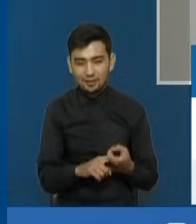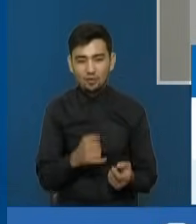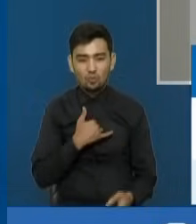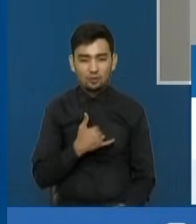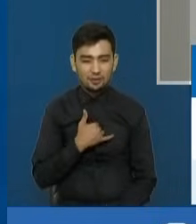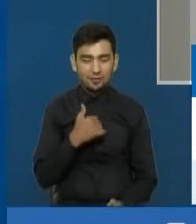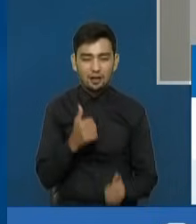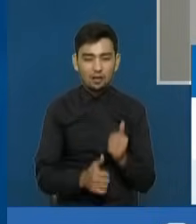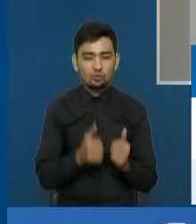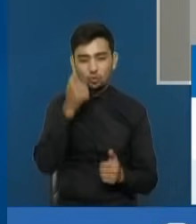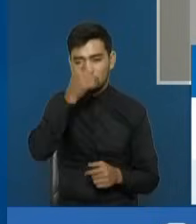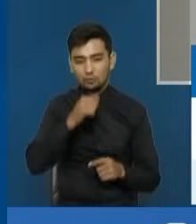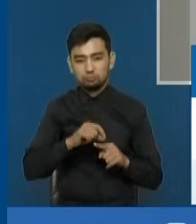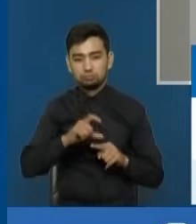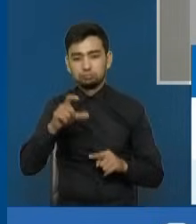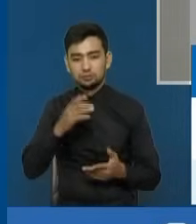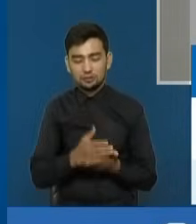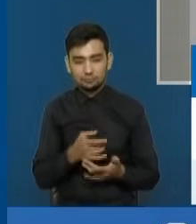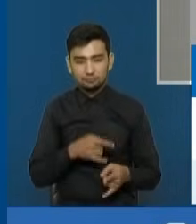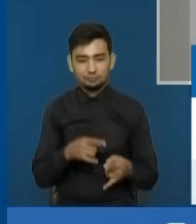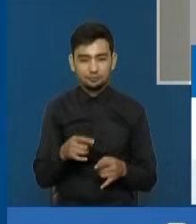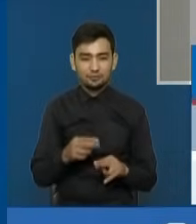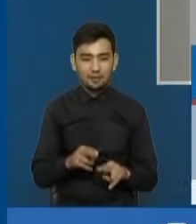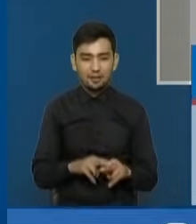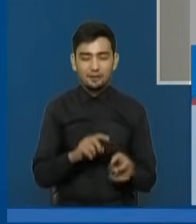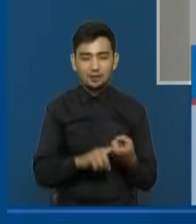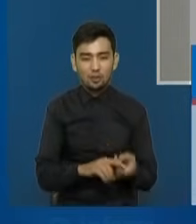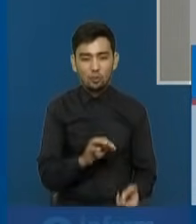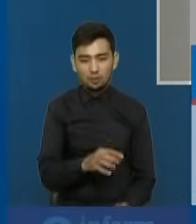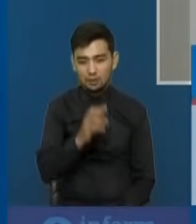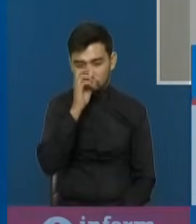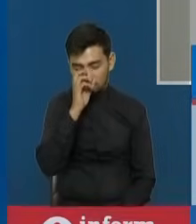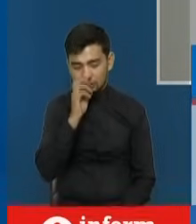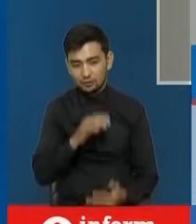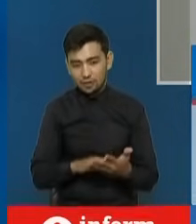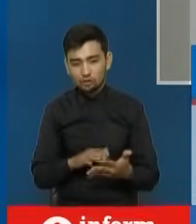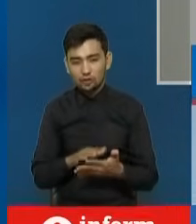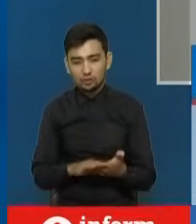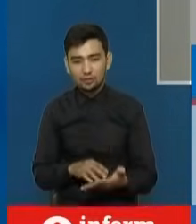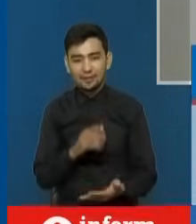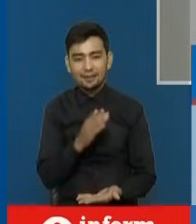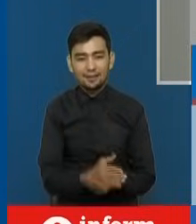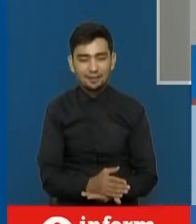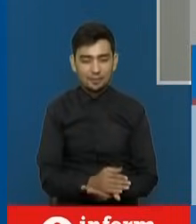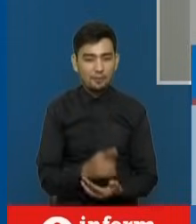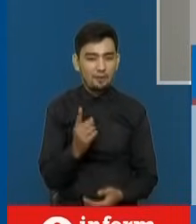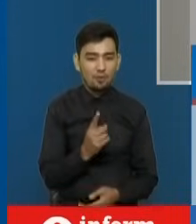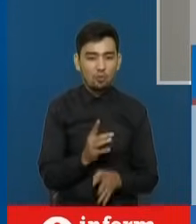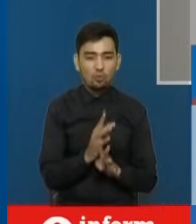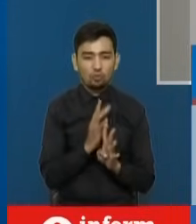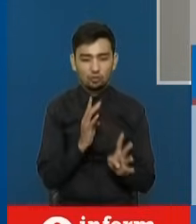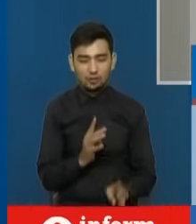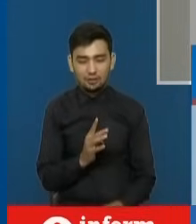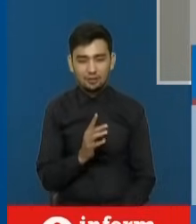годом увеличивается, то есть рождаемость снижается. Соответственно, государство дальше больше нагрузку. Здесь в первую очередь необходимо то, что я до